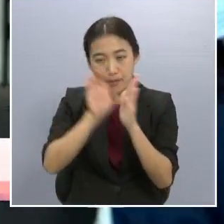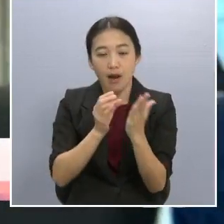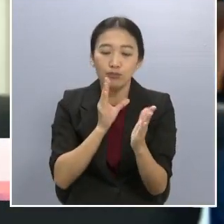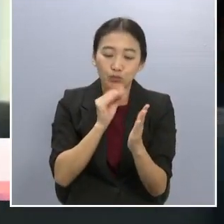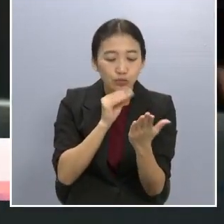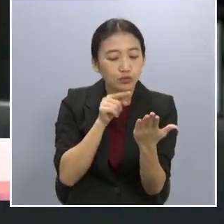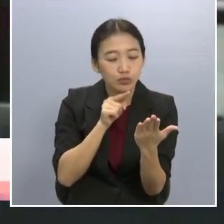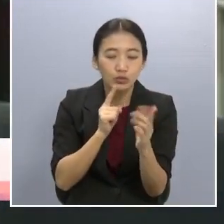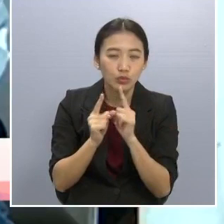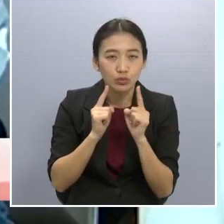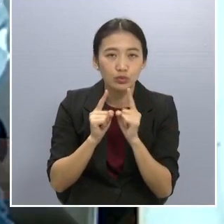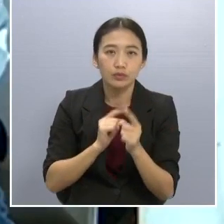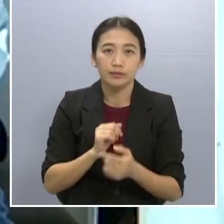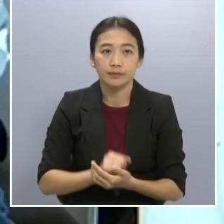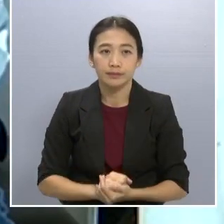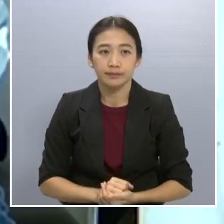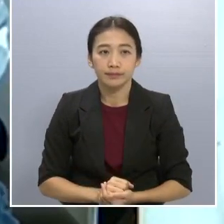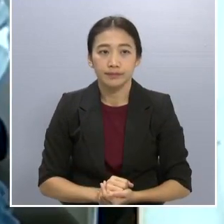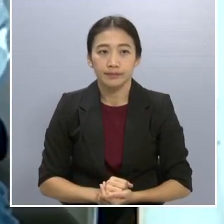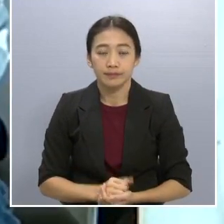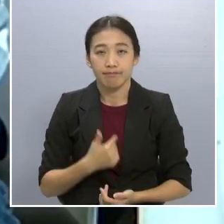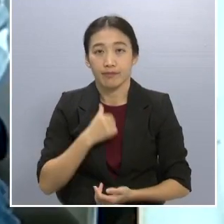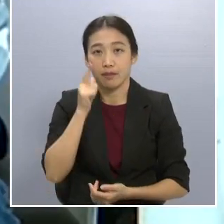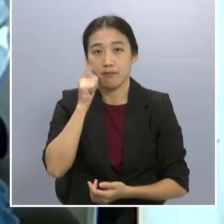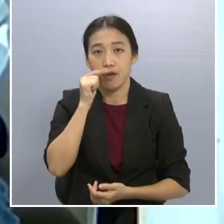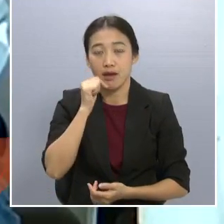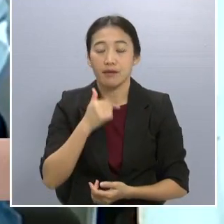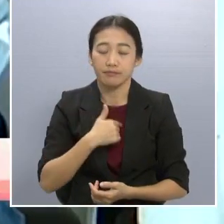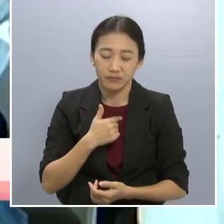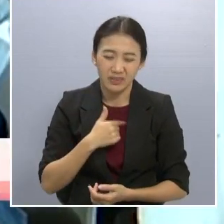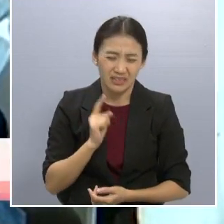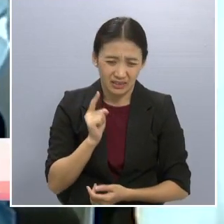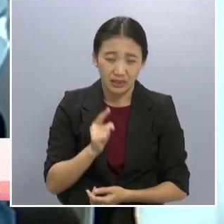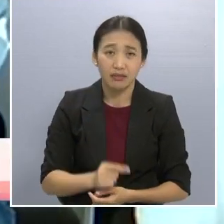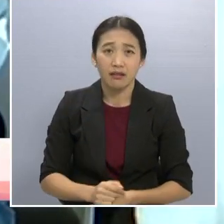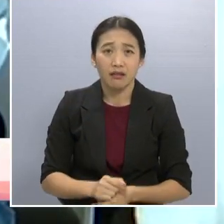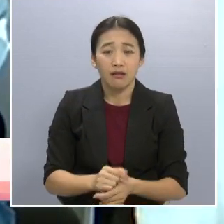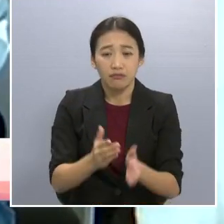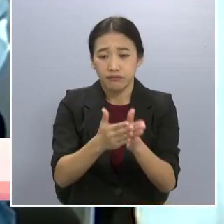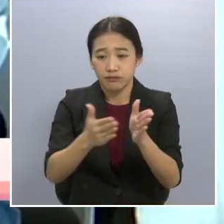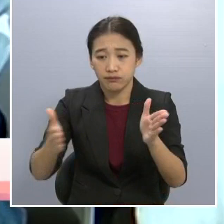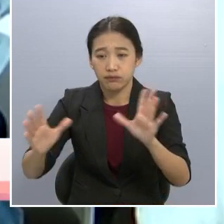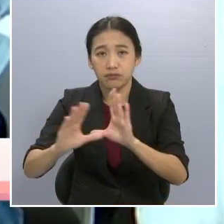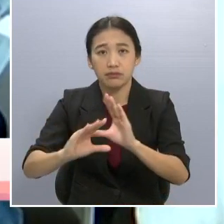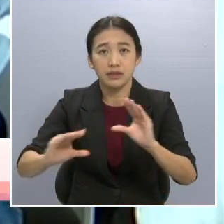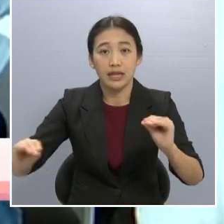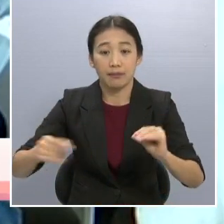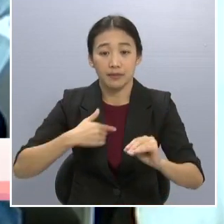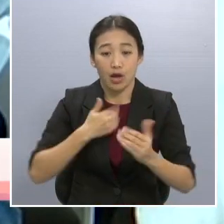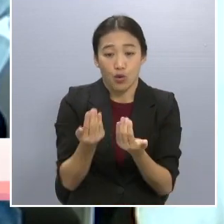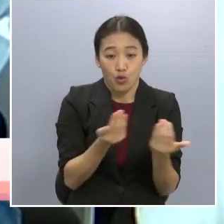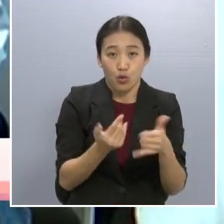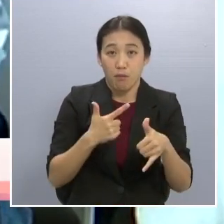นะฮะ ก็กังวลใจหลายๆเรื่องค่ะที่คดียังไม่คืบหน้าด้วยเอาง่ายๆลูกหนูสูญเสียเนาะแต่ฝั่